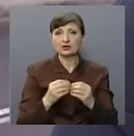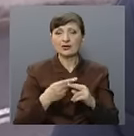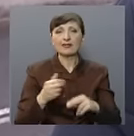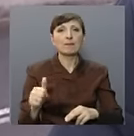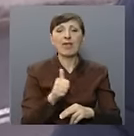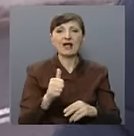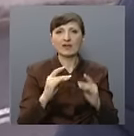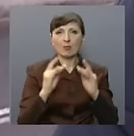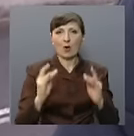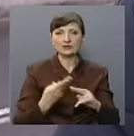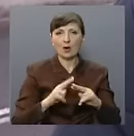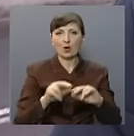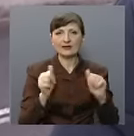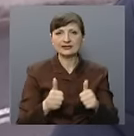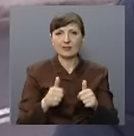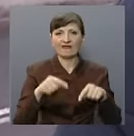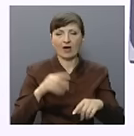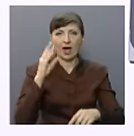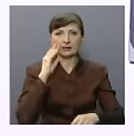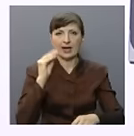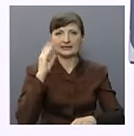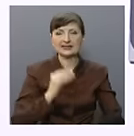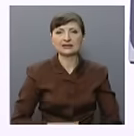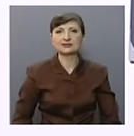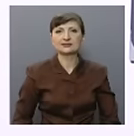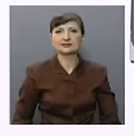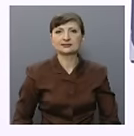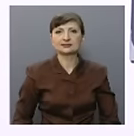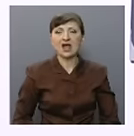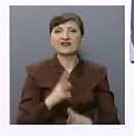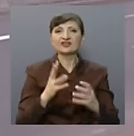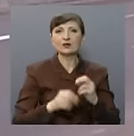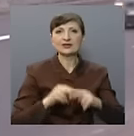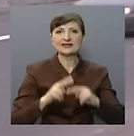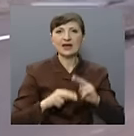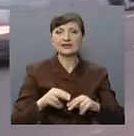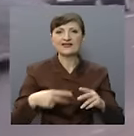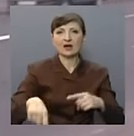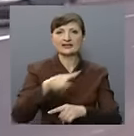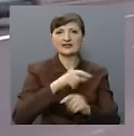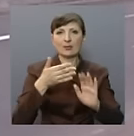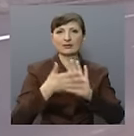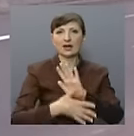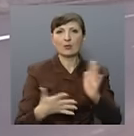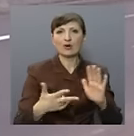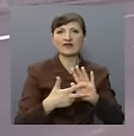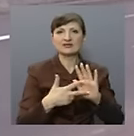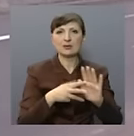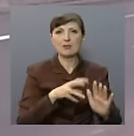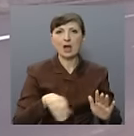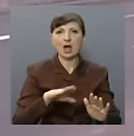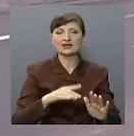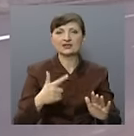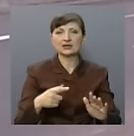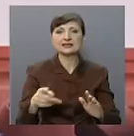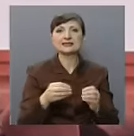первые мосты такого типа в Алмате. Всего на строительство развязки потрачено более 8 миллиардов тенге.